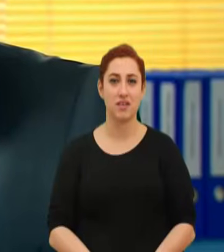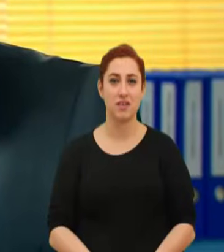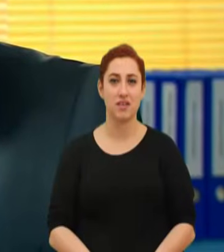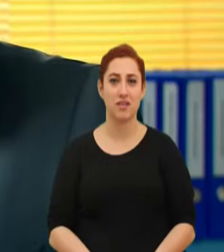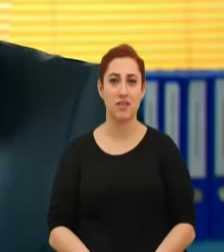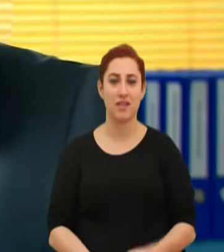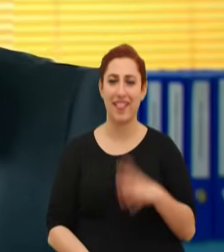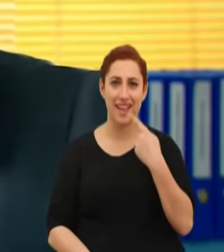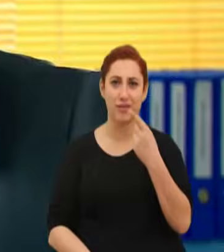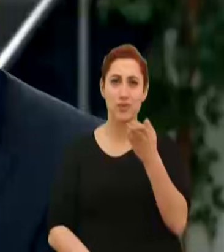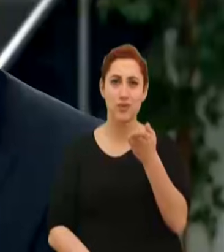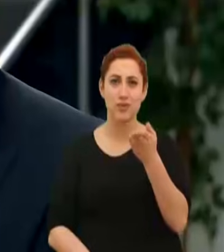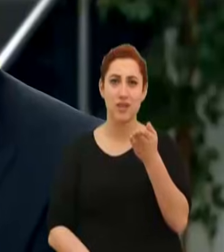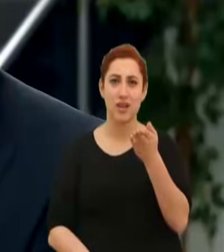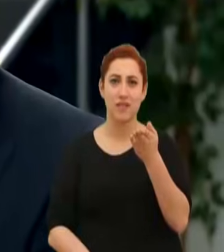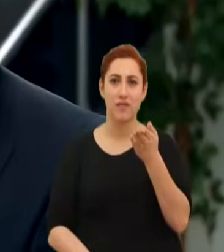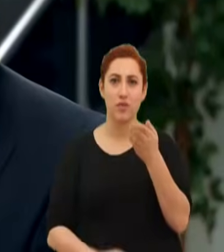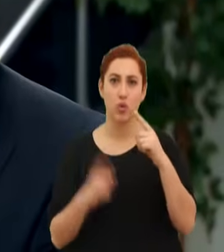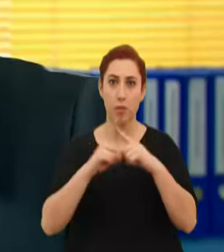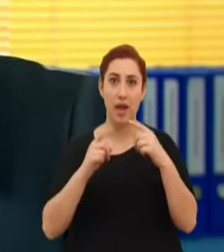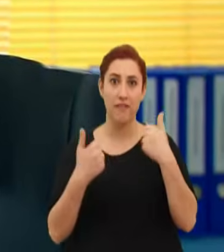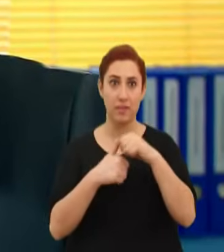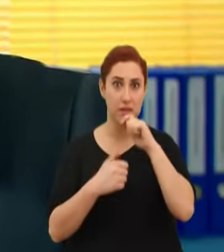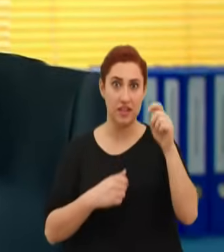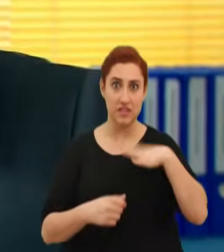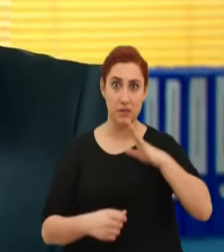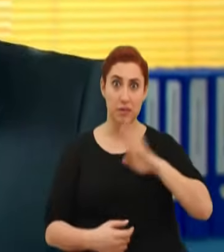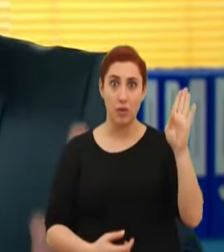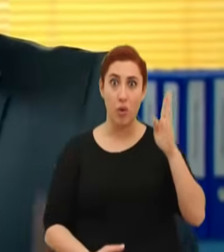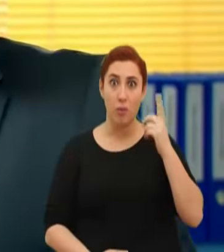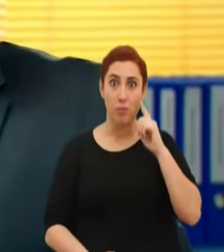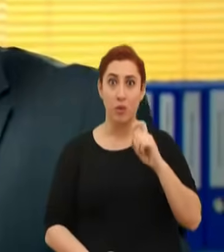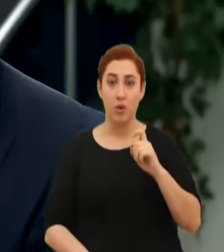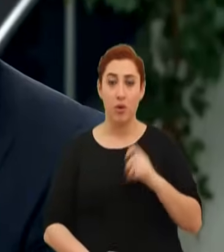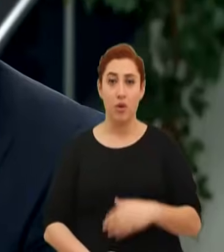Aha. Ne diyorsun oğlum sen? Tuğba'yı mı isteyecekler?